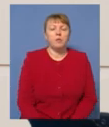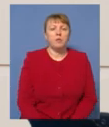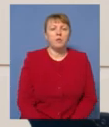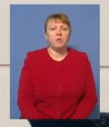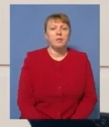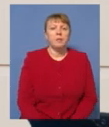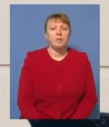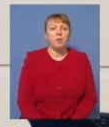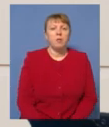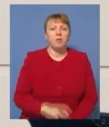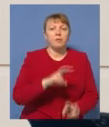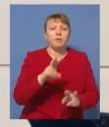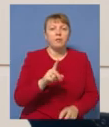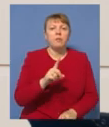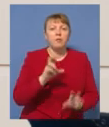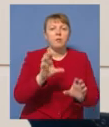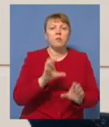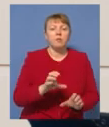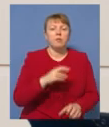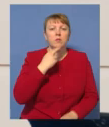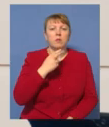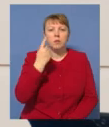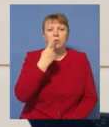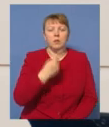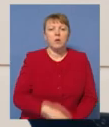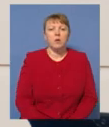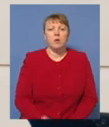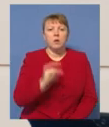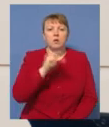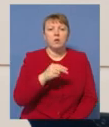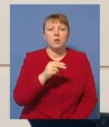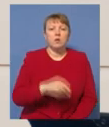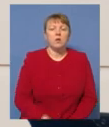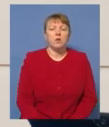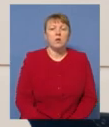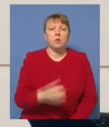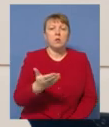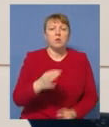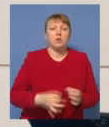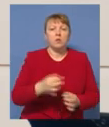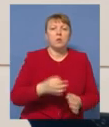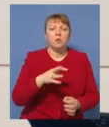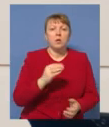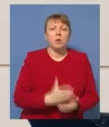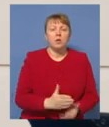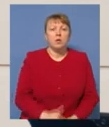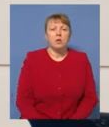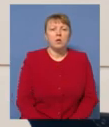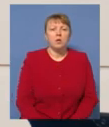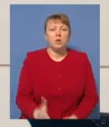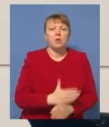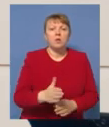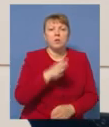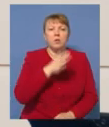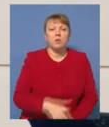Чтобы проверить, законно ли лицо было привлечено в качестве подозреваемого, у нас есть сутки. В это отведенное